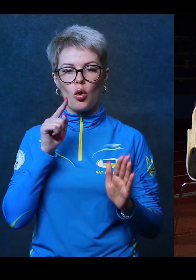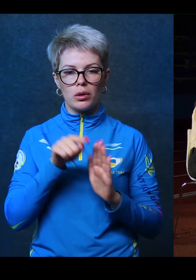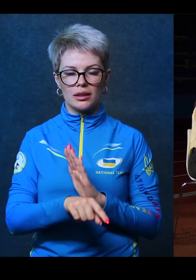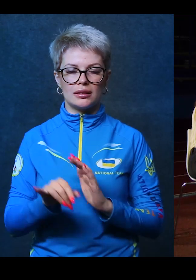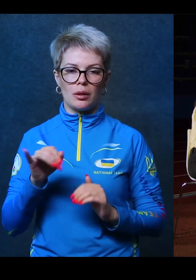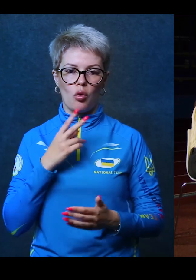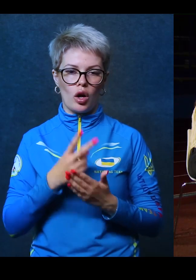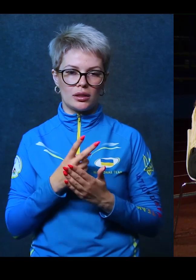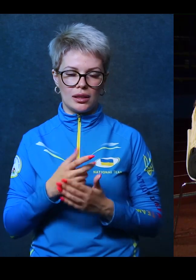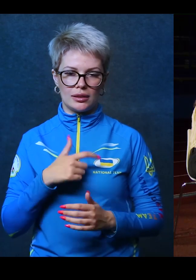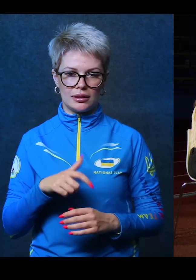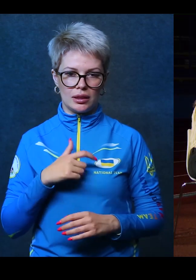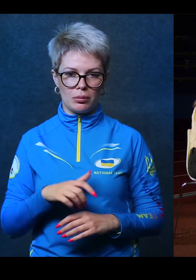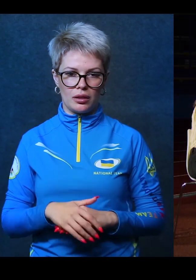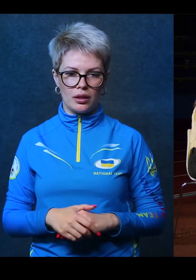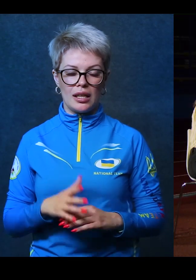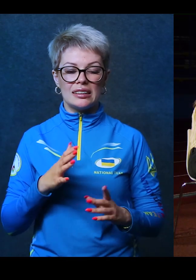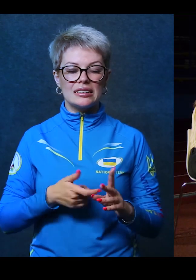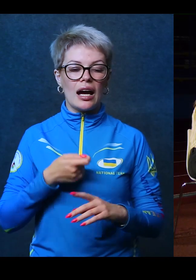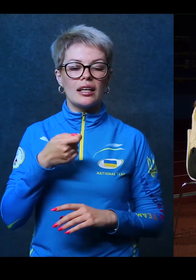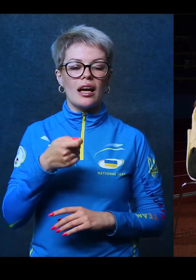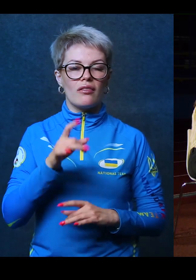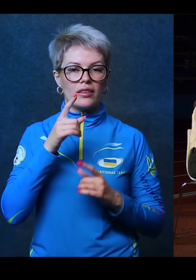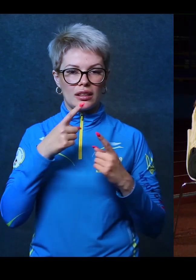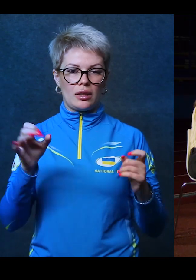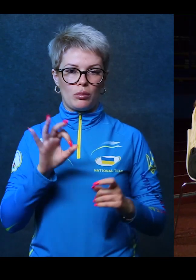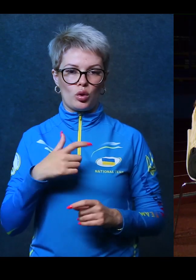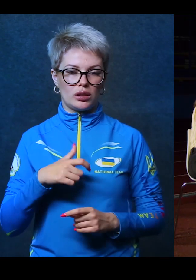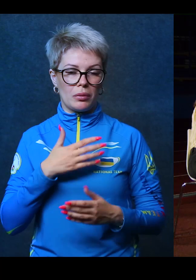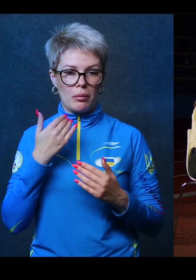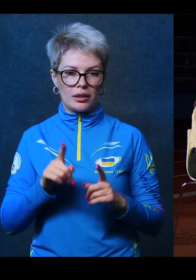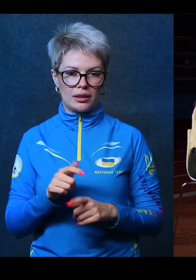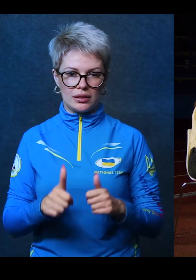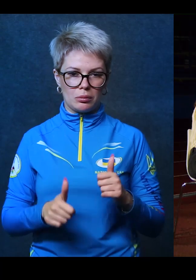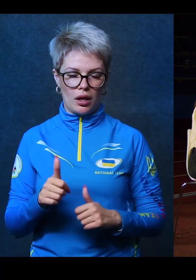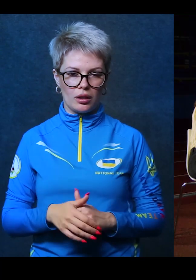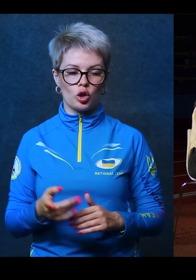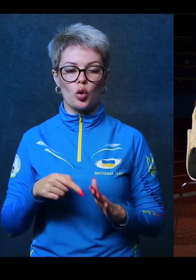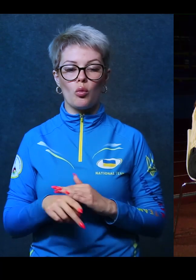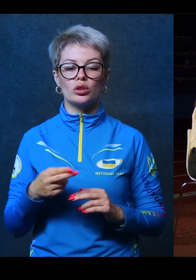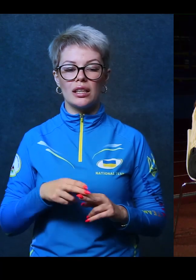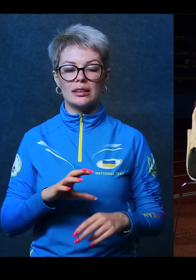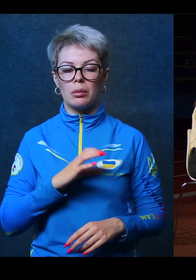і показати себе, заявити про себе. Майже немає таких змагань. Тому ця